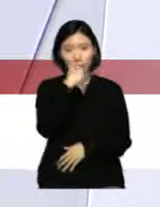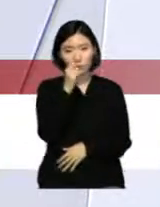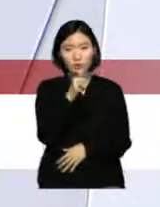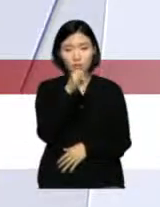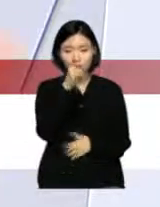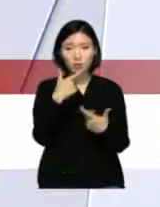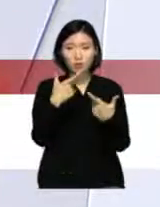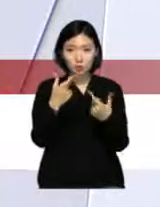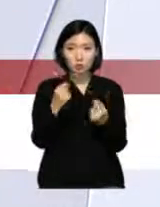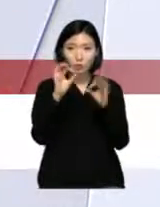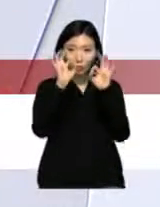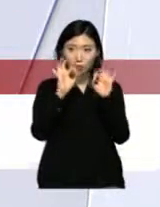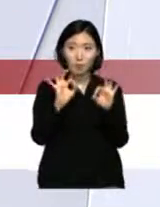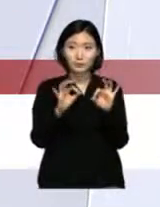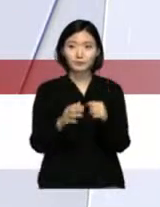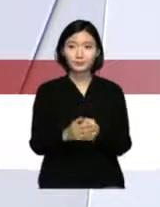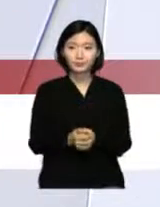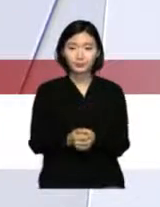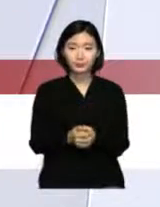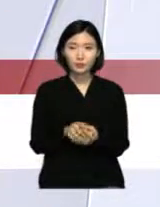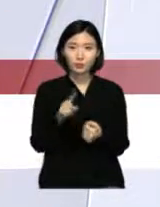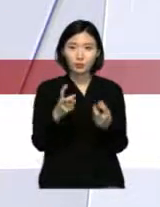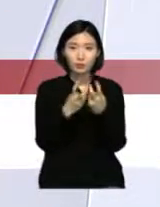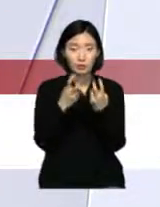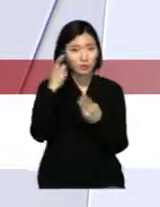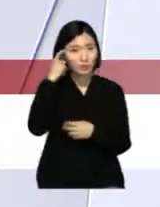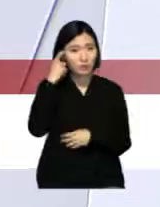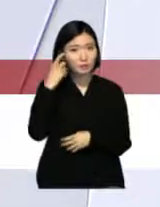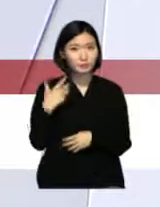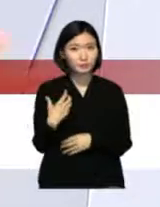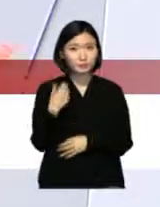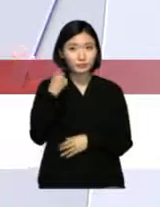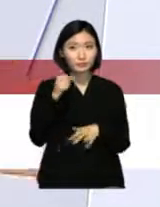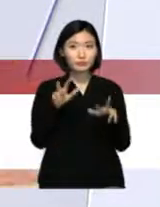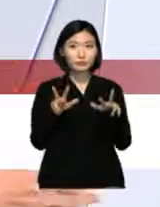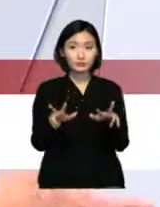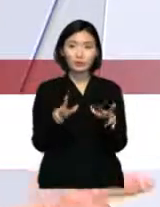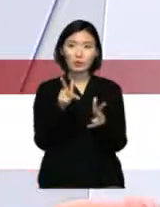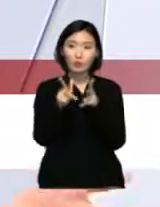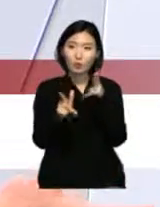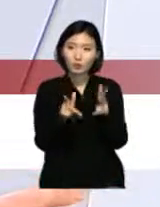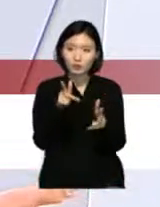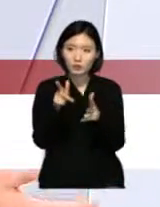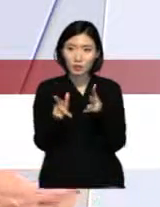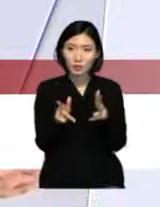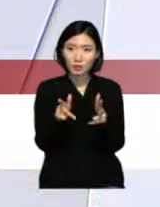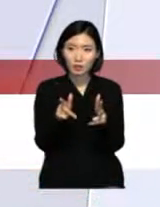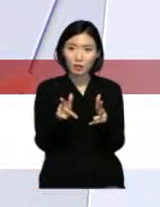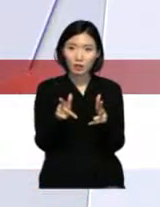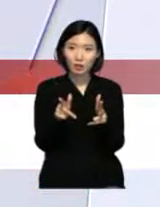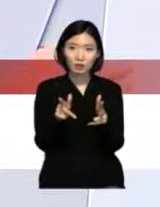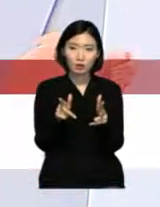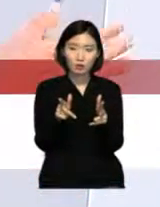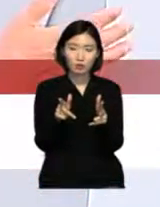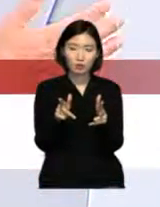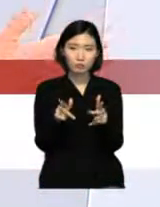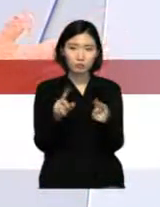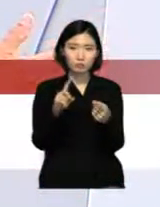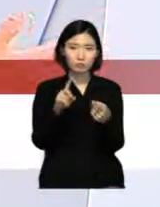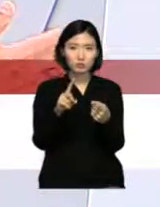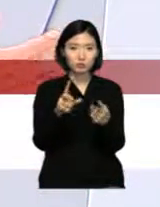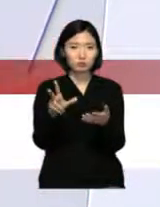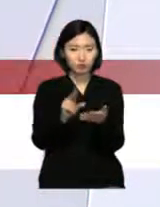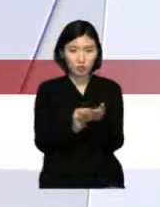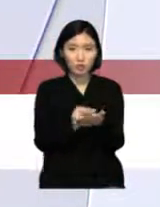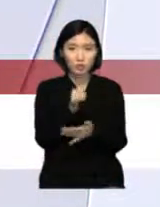인정. 그렇죠. 시공한 상태에서 그거 어떻게 생각하시는지. 그래도 지금 공사된 대로 위원님 지적하신 것처럼 실제로 그런